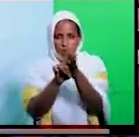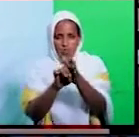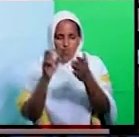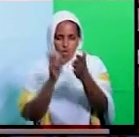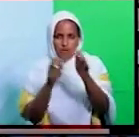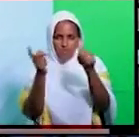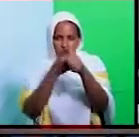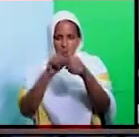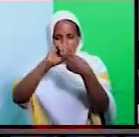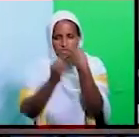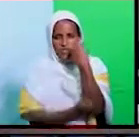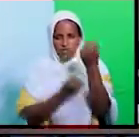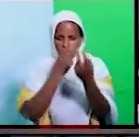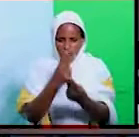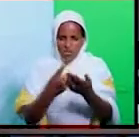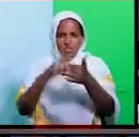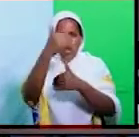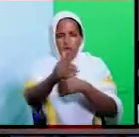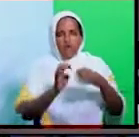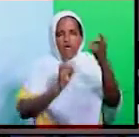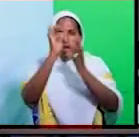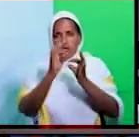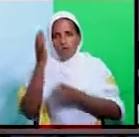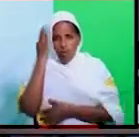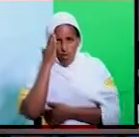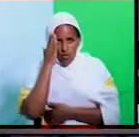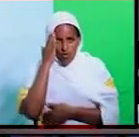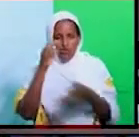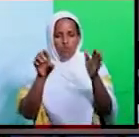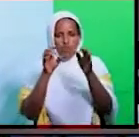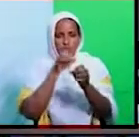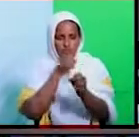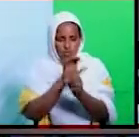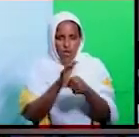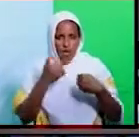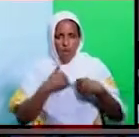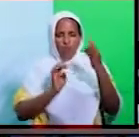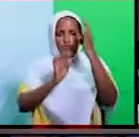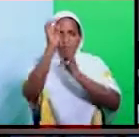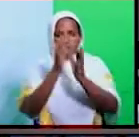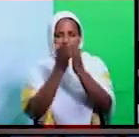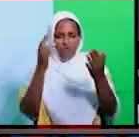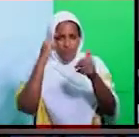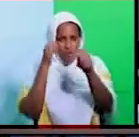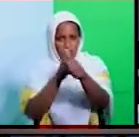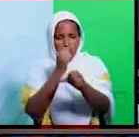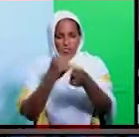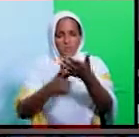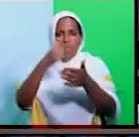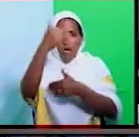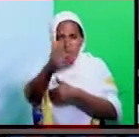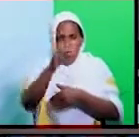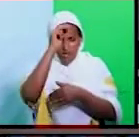አይቶ ምንም ለውጥ እንዳልመጣ ሲረዳ በቃ እገሌ ወደሚባል ትልቅ አባት አለ፣ ወደ እሱ ሂጄ ጠይቄ